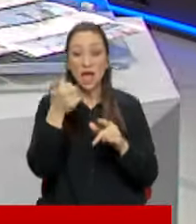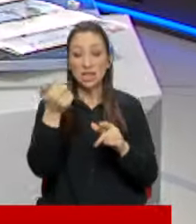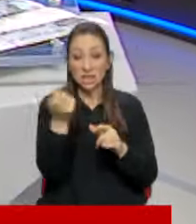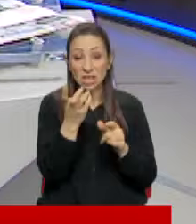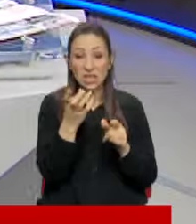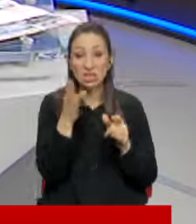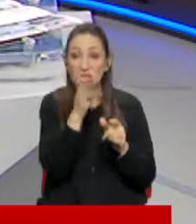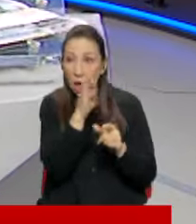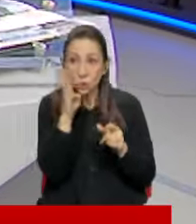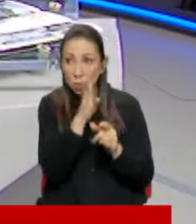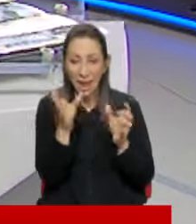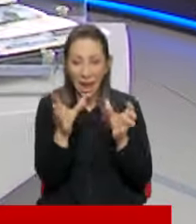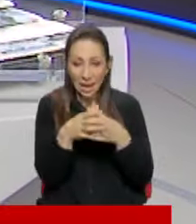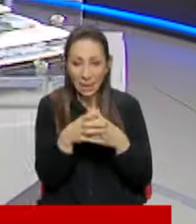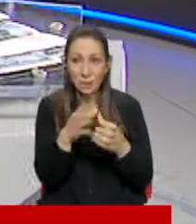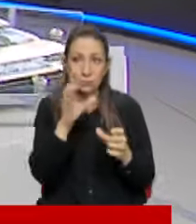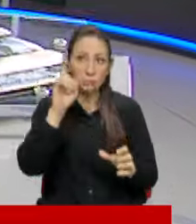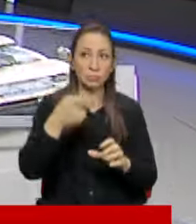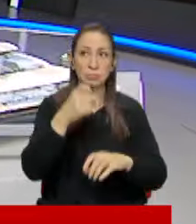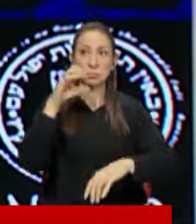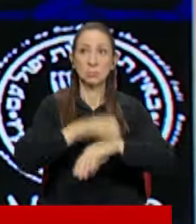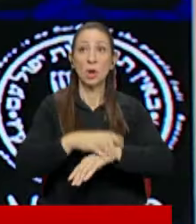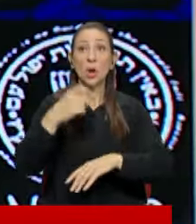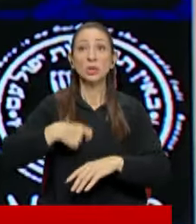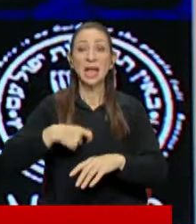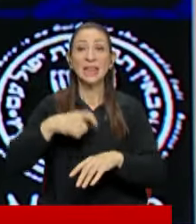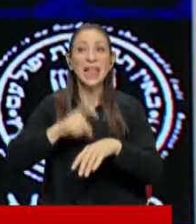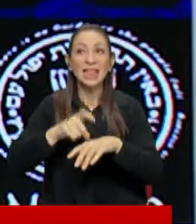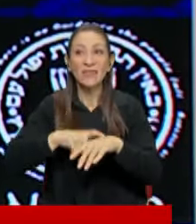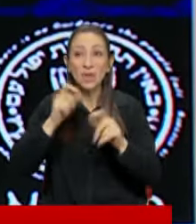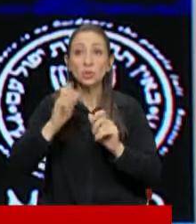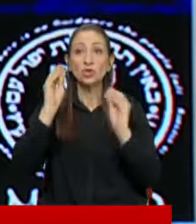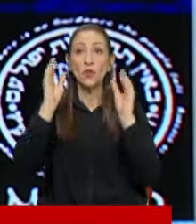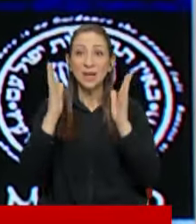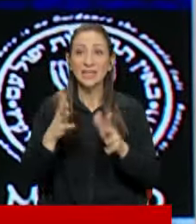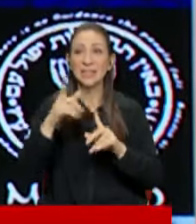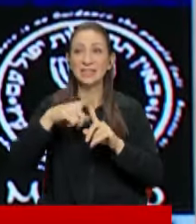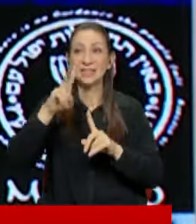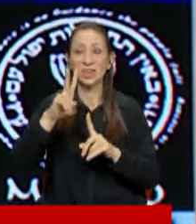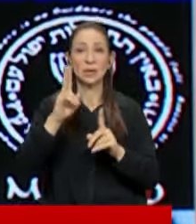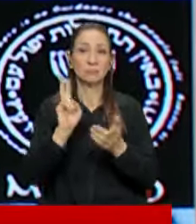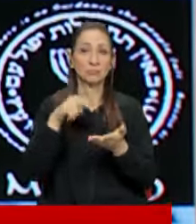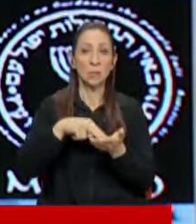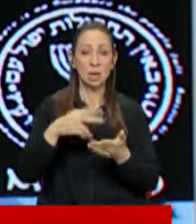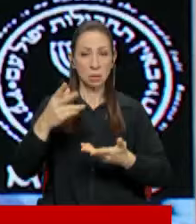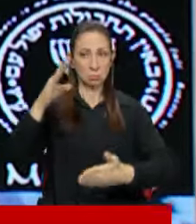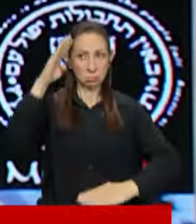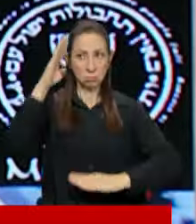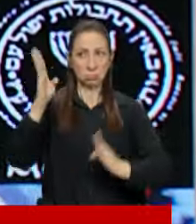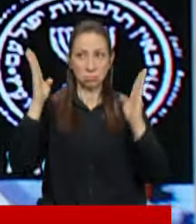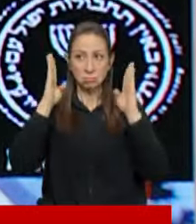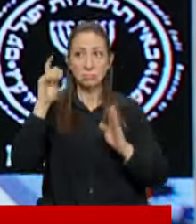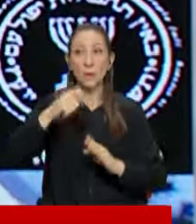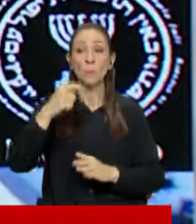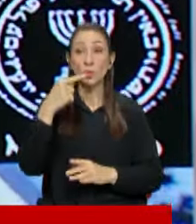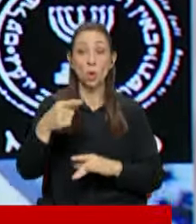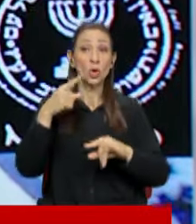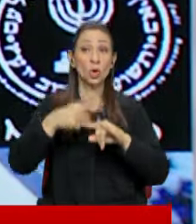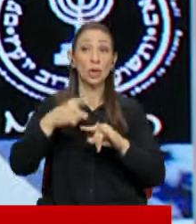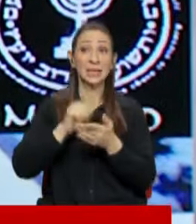ekibini ortaya çıkardı. Özel dedektiflik yapan Ayberk sık sık televizyon ekranlarında da boy gösteriyordu, diyor